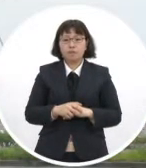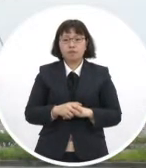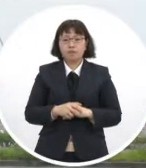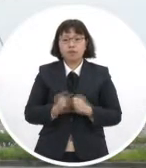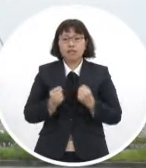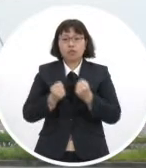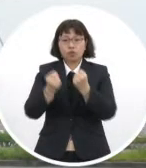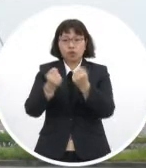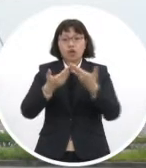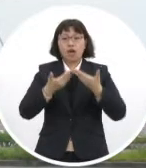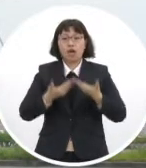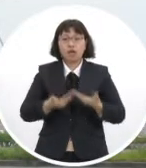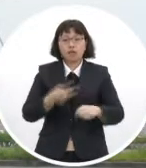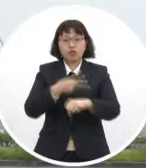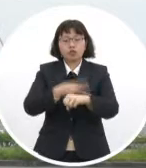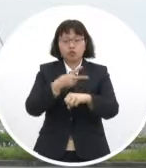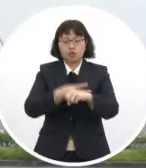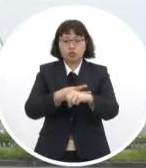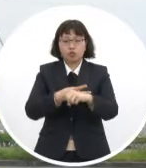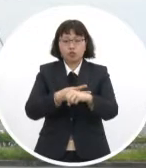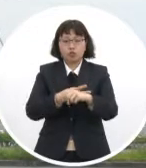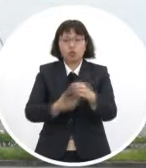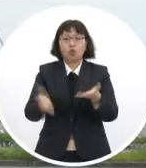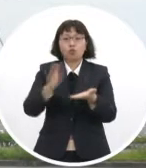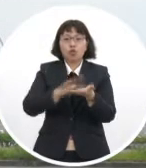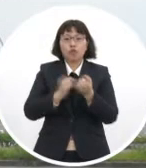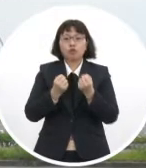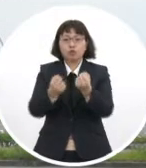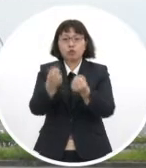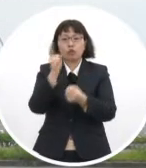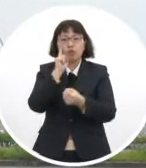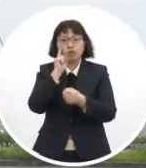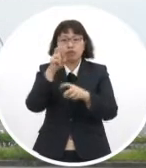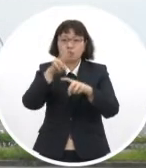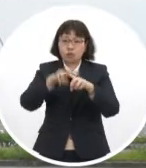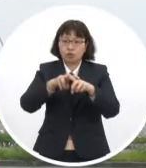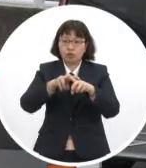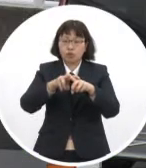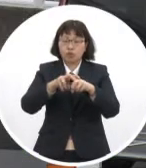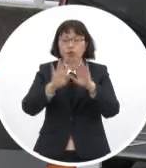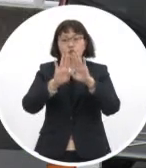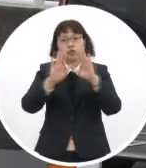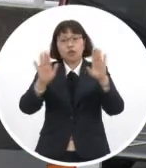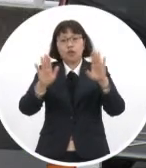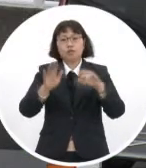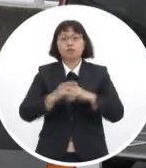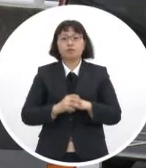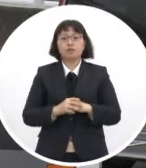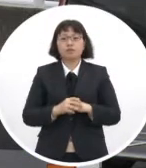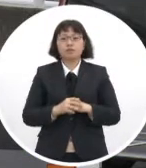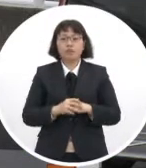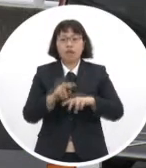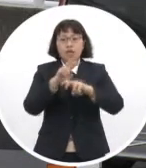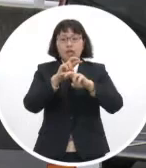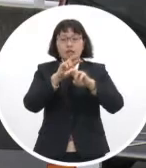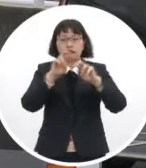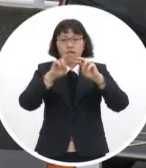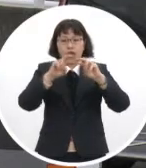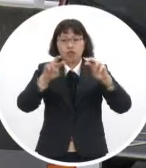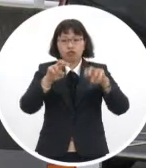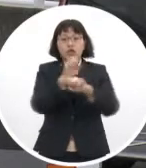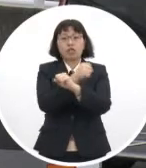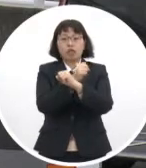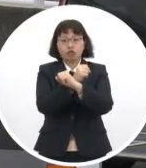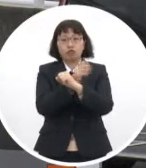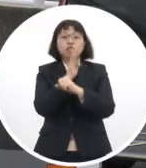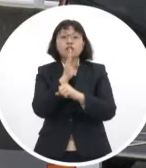自動車安全技術を搭載した車の試乗会を開催したり、研究開発や実証実